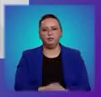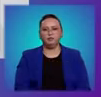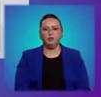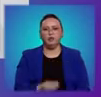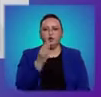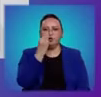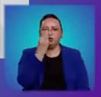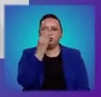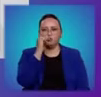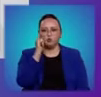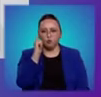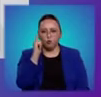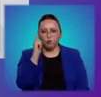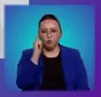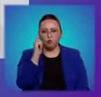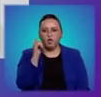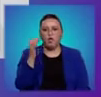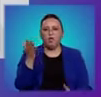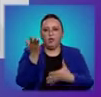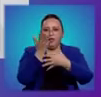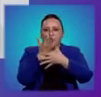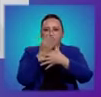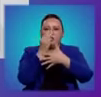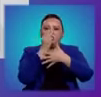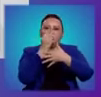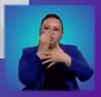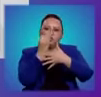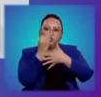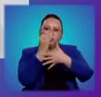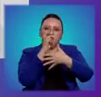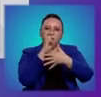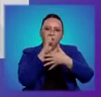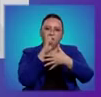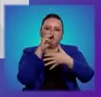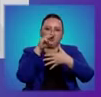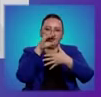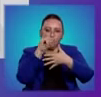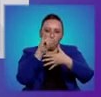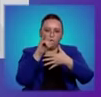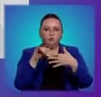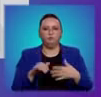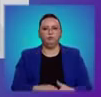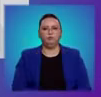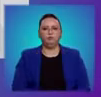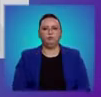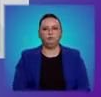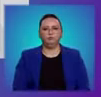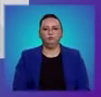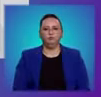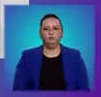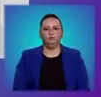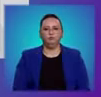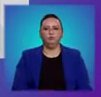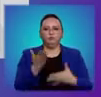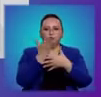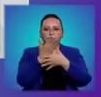Шуу гэдэг кирилл бичгтээ шуу гэж бичээд монгол бичгтээ ши гэдэг үеэр эхэлж бичигдэг тохиолдол шуу